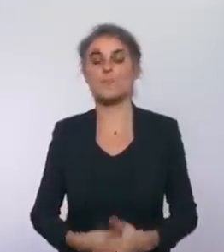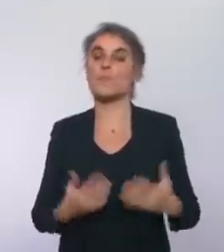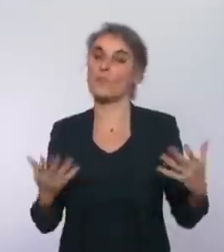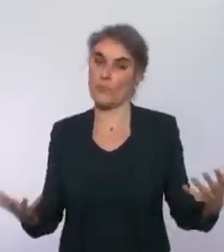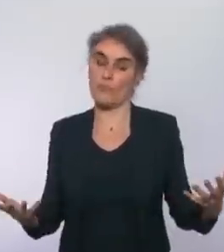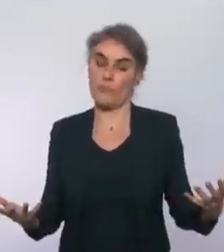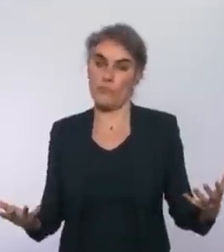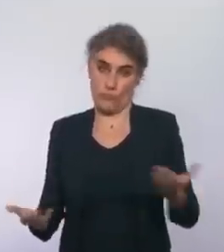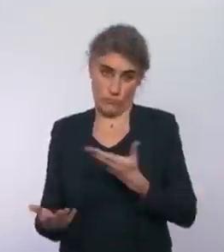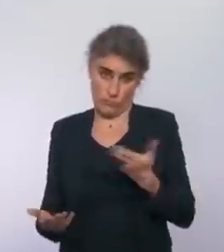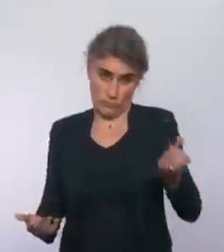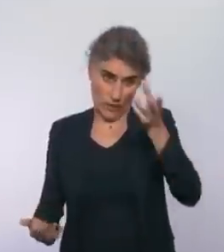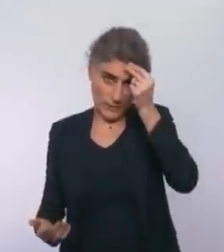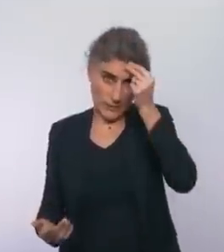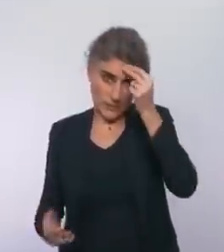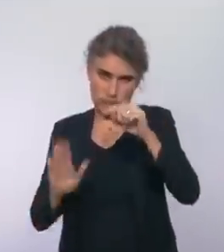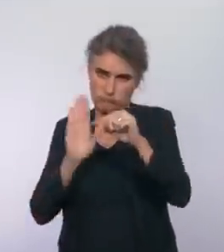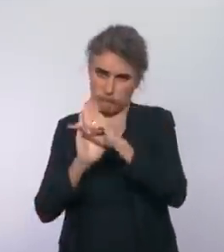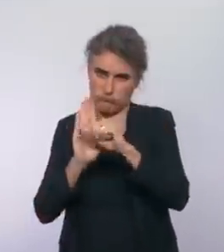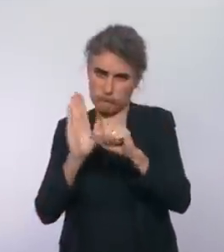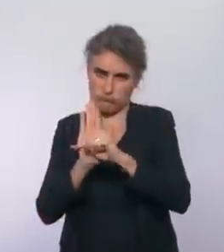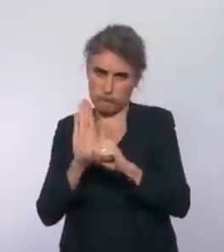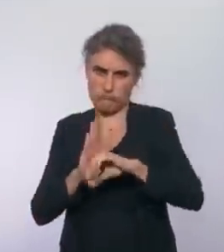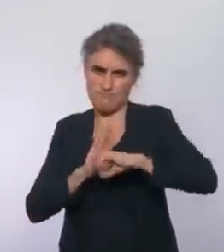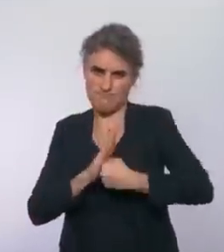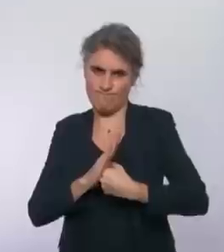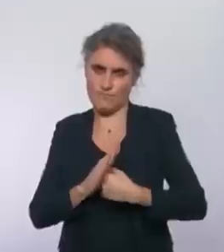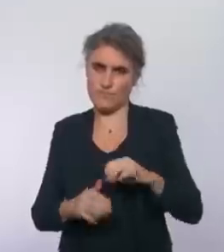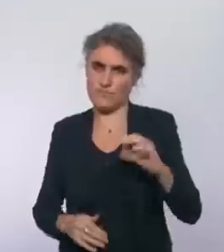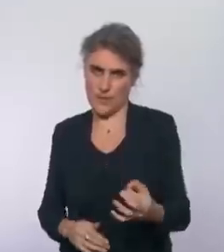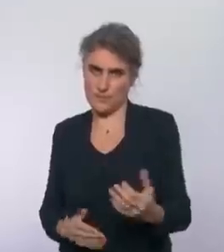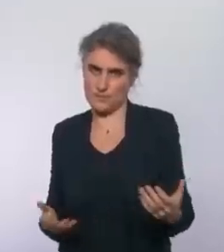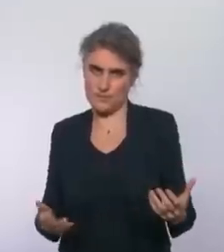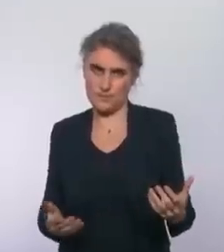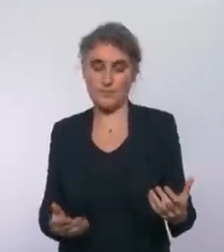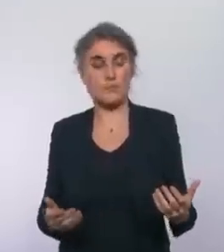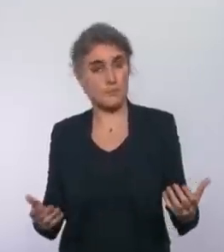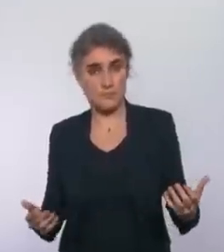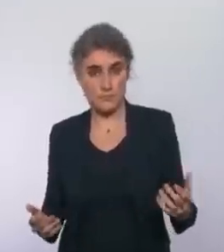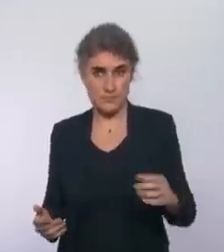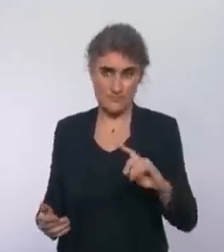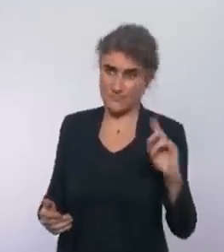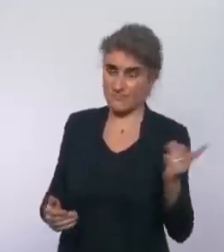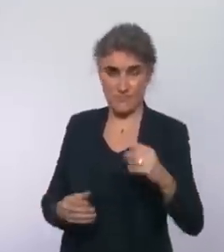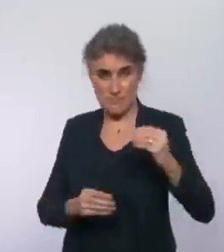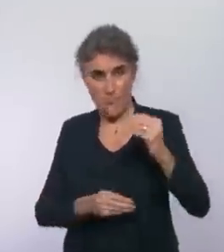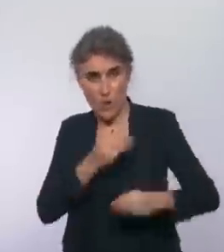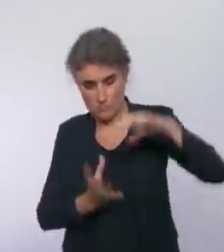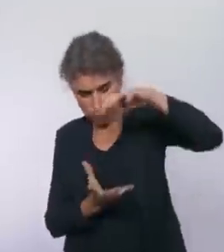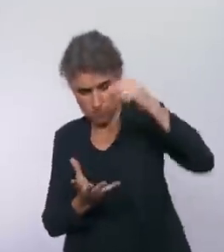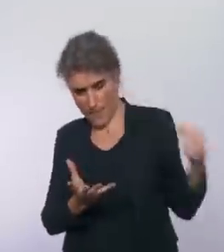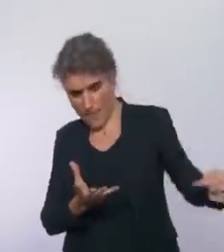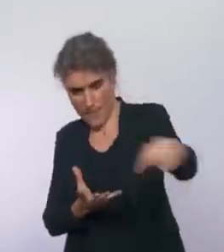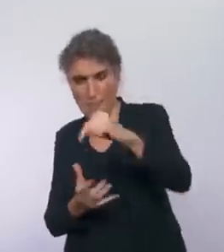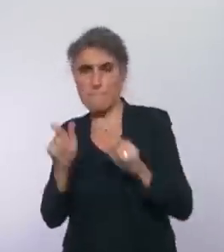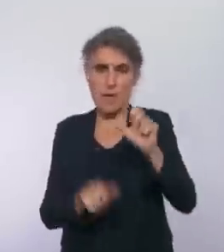l'avez compris, c'est un cadre extrêmement strict qui est mis en place avec ces mesures pour l'ensemble des pays du monde et pour l'ensemble des voyageurs qui se